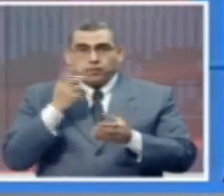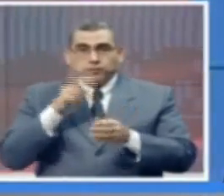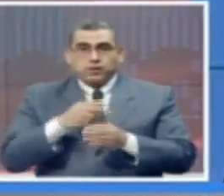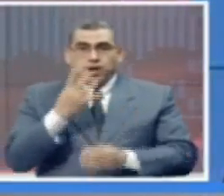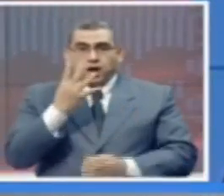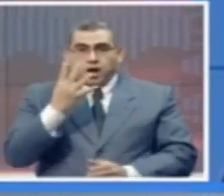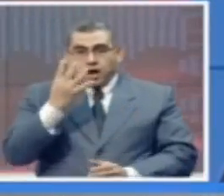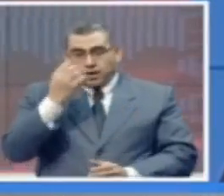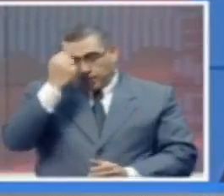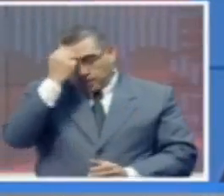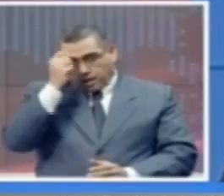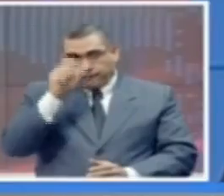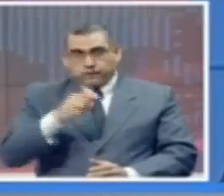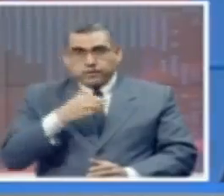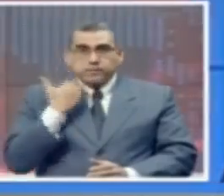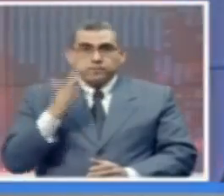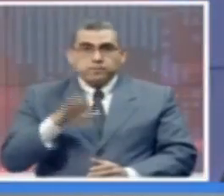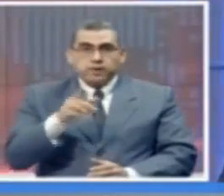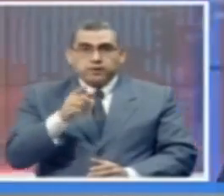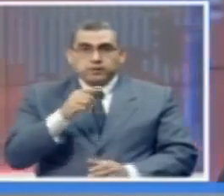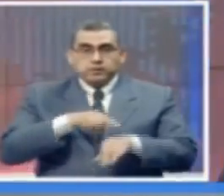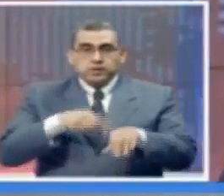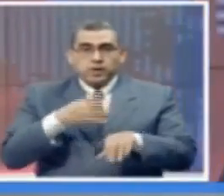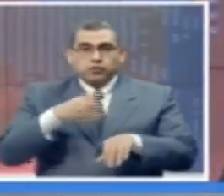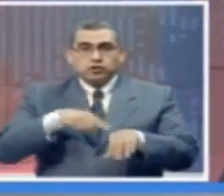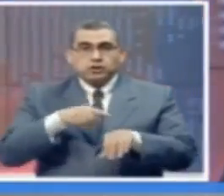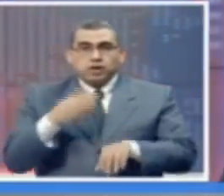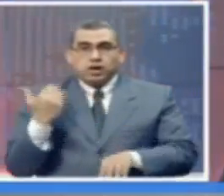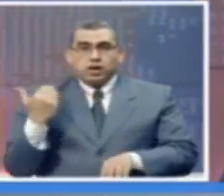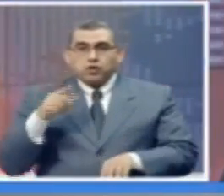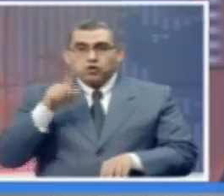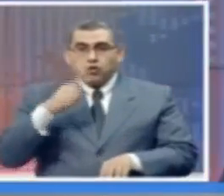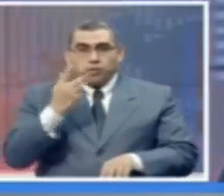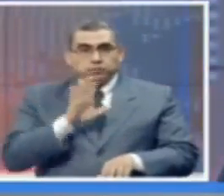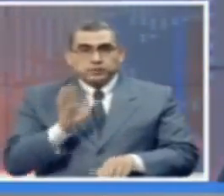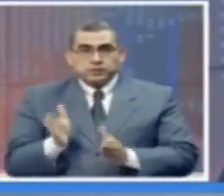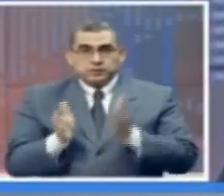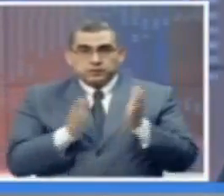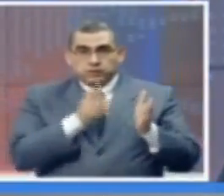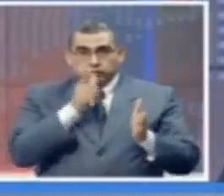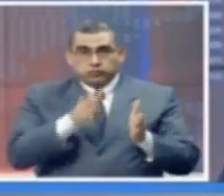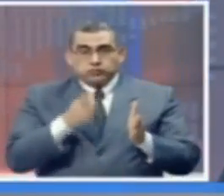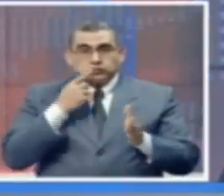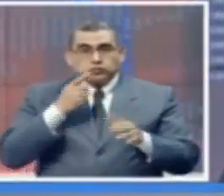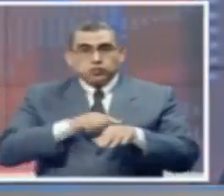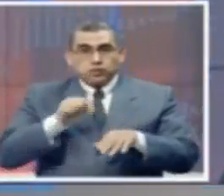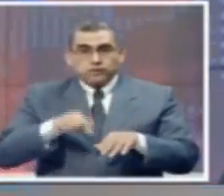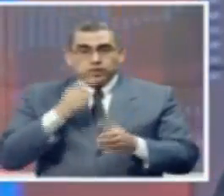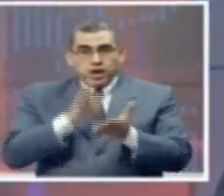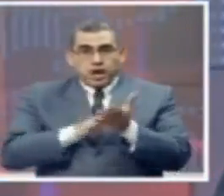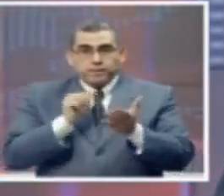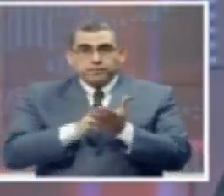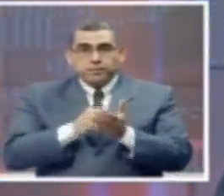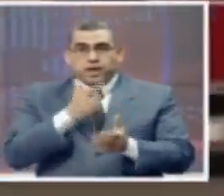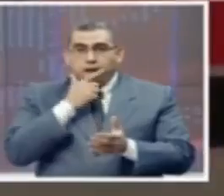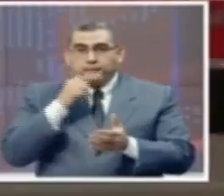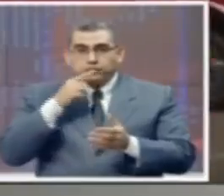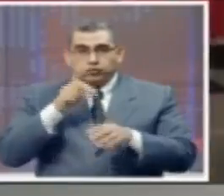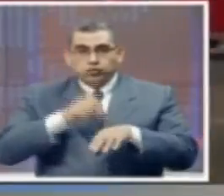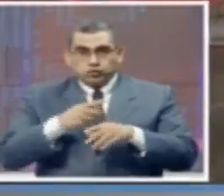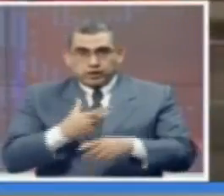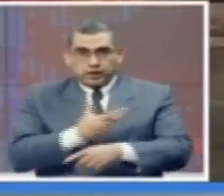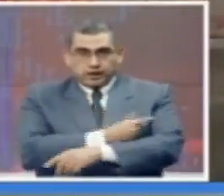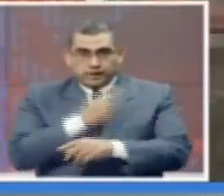بالإضافة إلى تسجيل نحو 4000 وفاة خلال 24 ساعة. يأتي ذلك في الوقت الذي حضر فيه فريق البيت